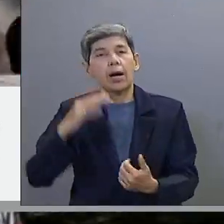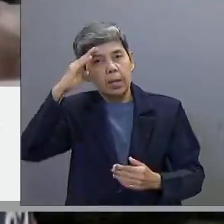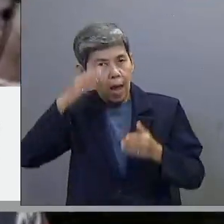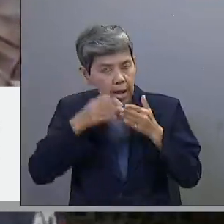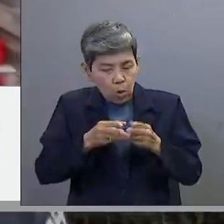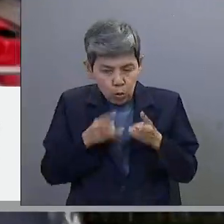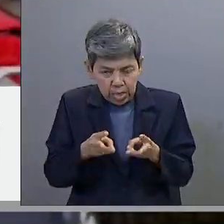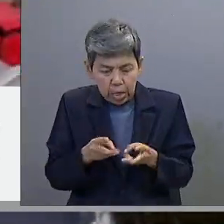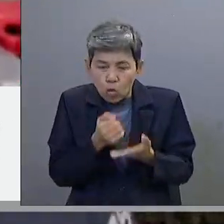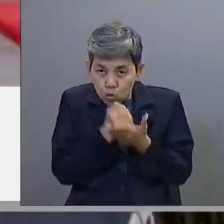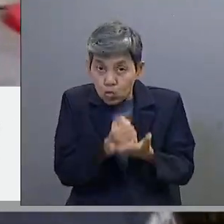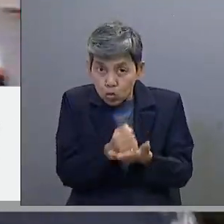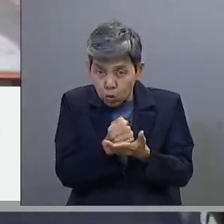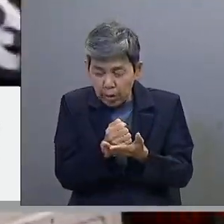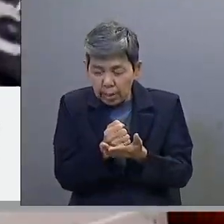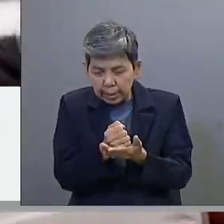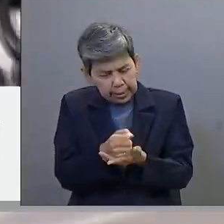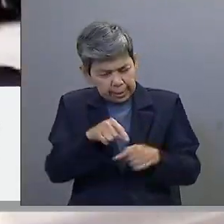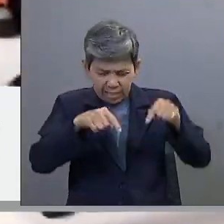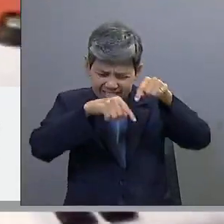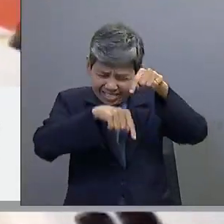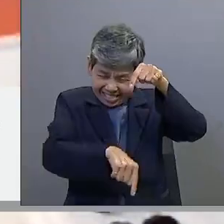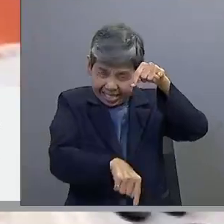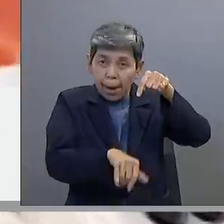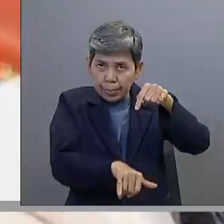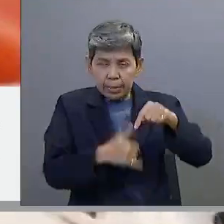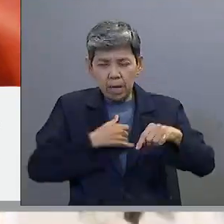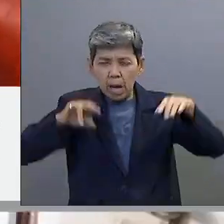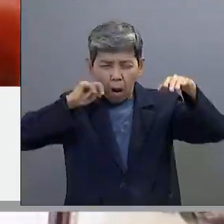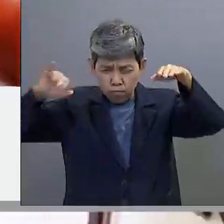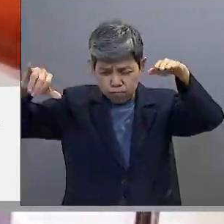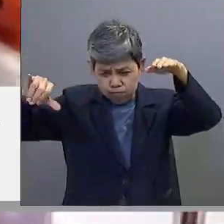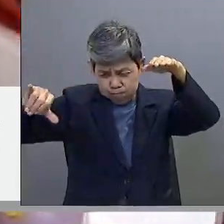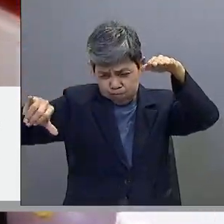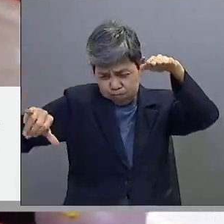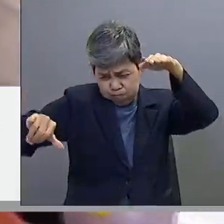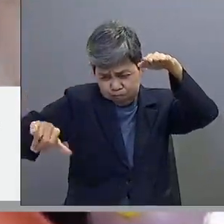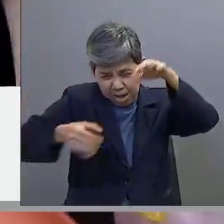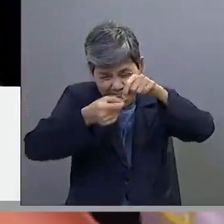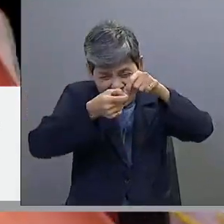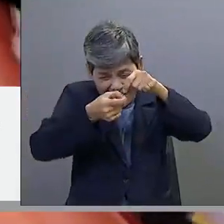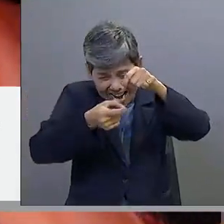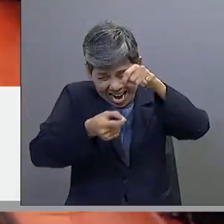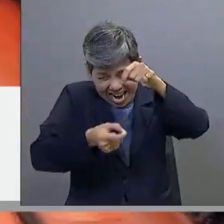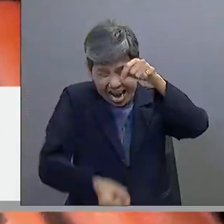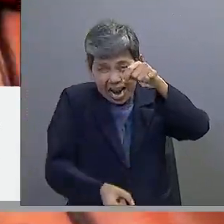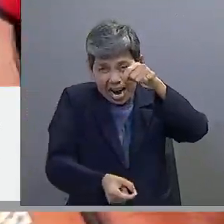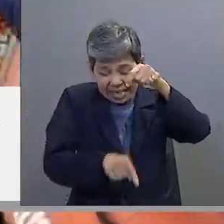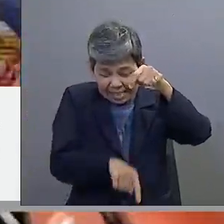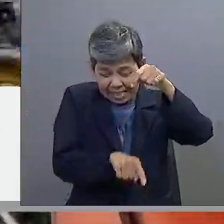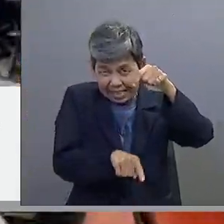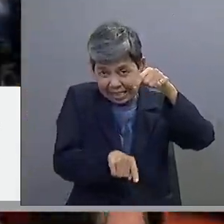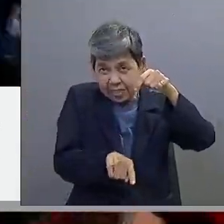ถึงวิธีการที่จะกู้ร่างของนายมาวินเนี่ยเบื้องต้นจะมีการดำน้ำลงไปในระดับความลึกที่พบเห็น